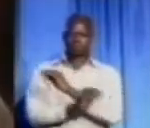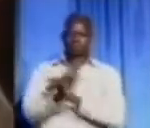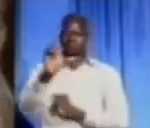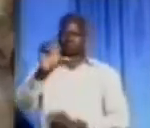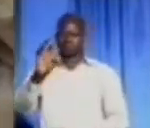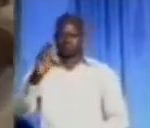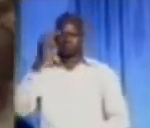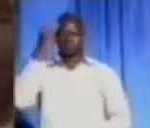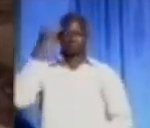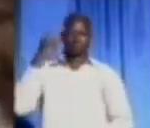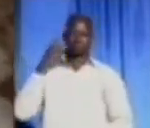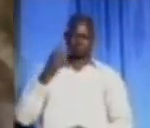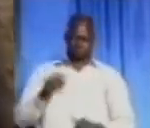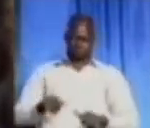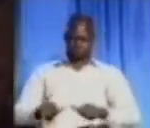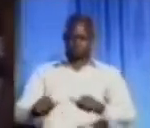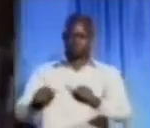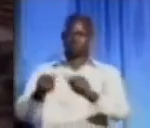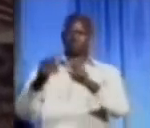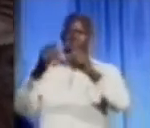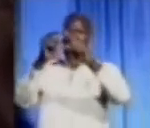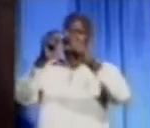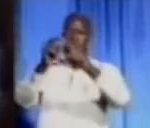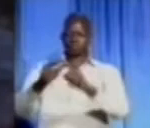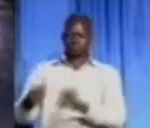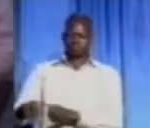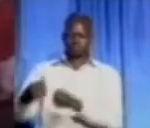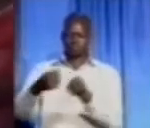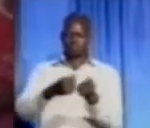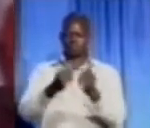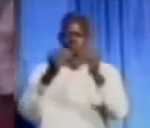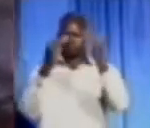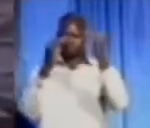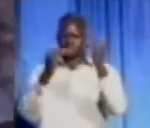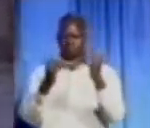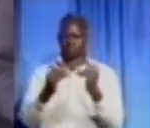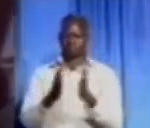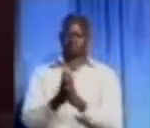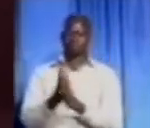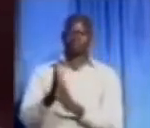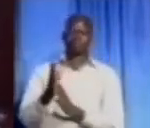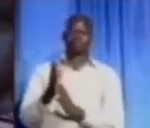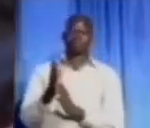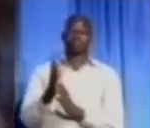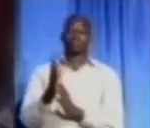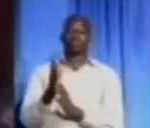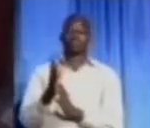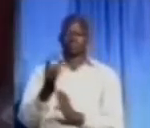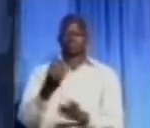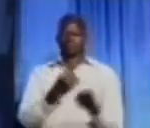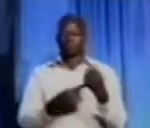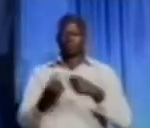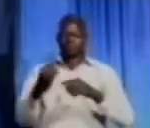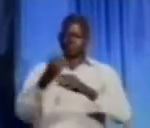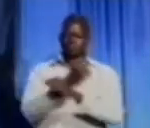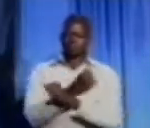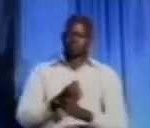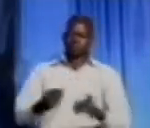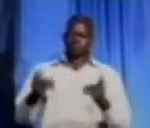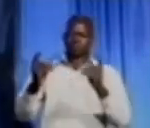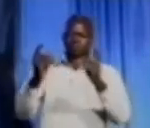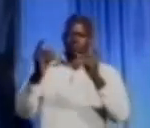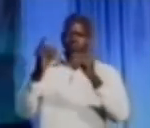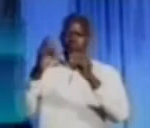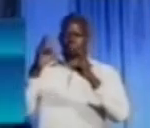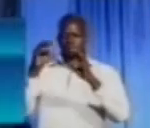parrain, persévérance est leur nom de baptême, espérance leur leitmotiv. Je viens de décrocher un master en management de projets